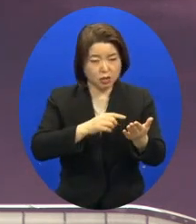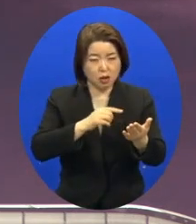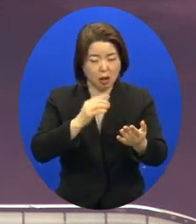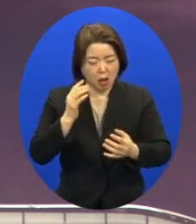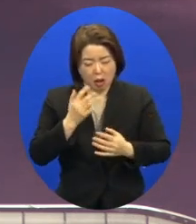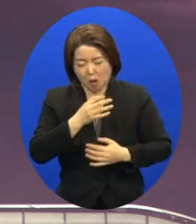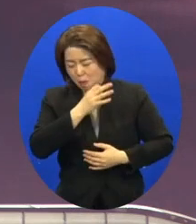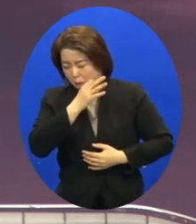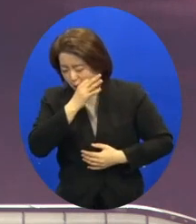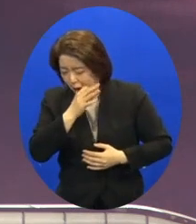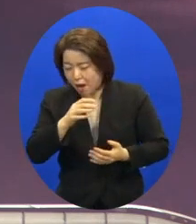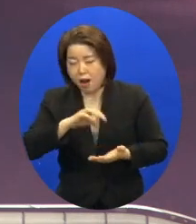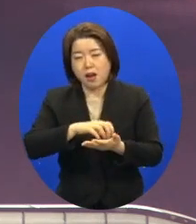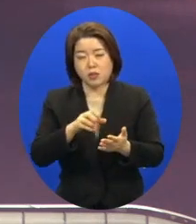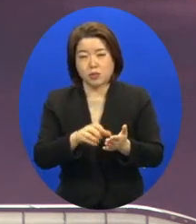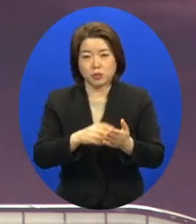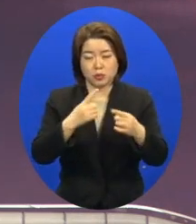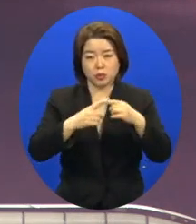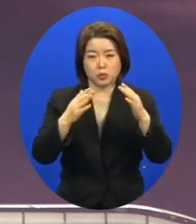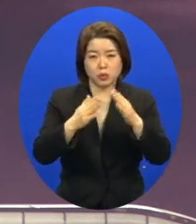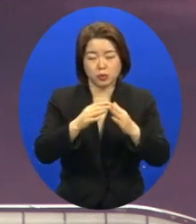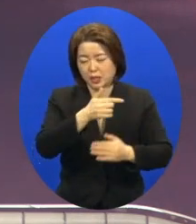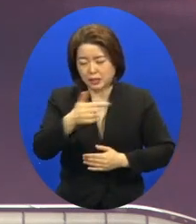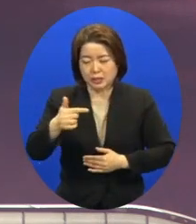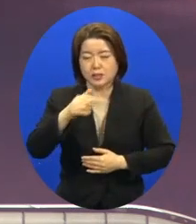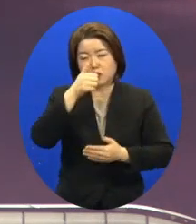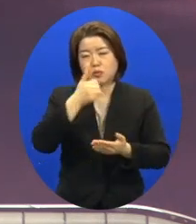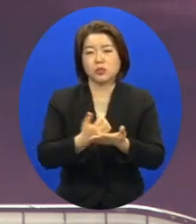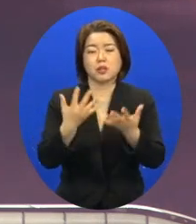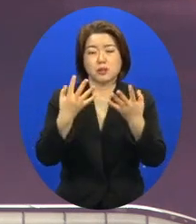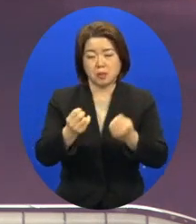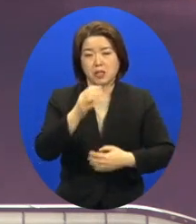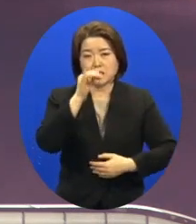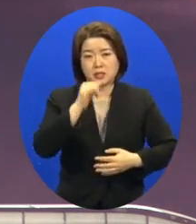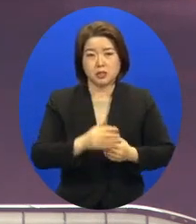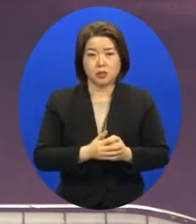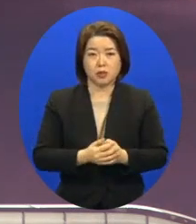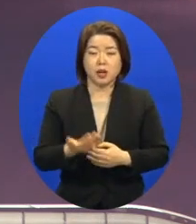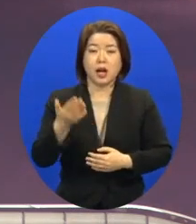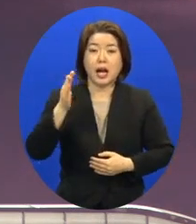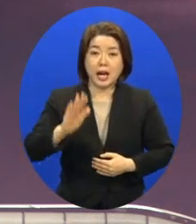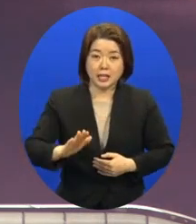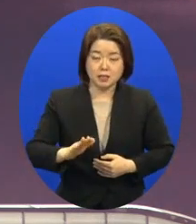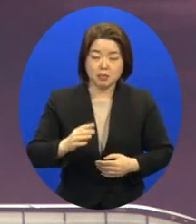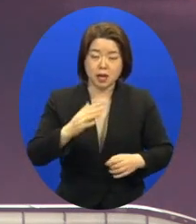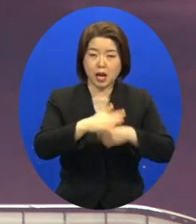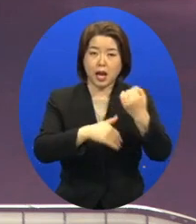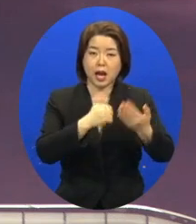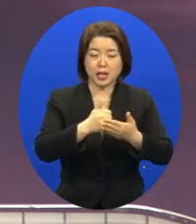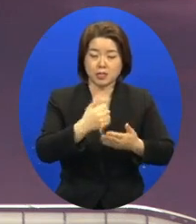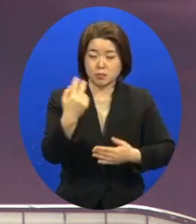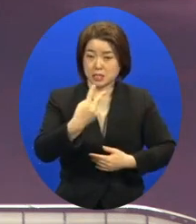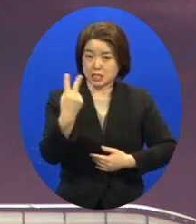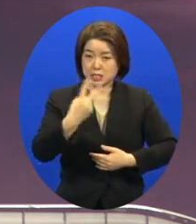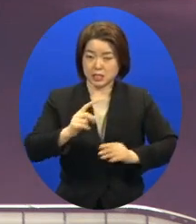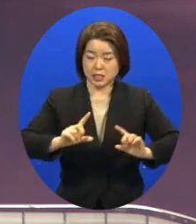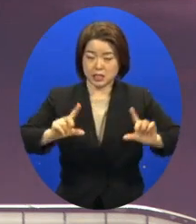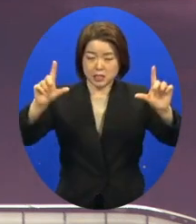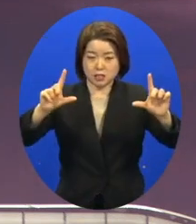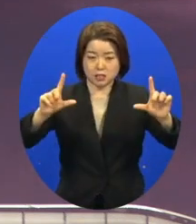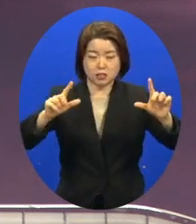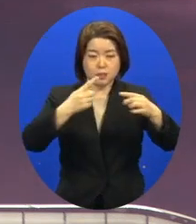뜨끈할 정도로 교회가 죄도 있었습니다. 그래도 하나님은 2000년 교회 역사를 통해서 교회를